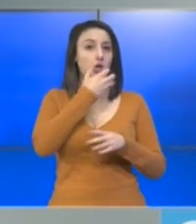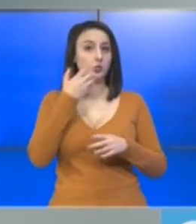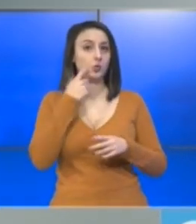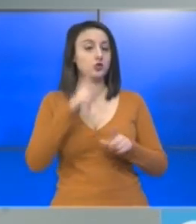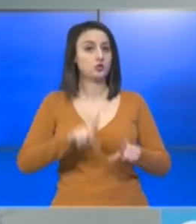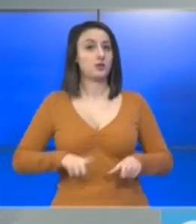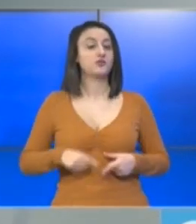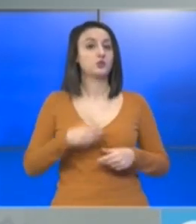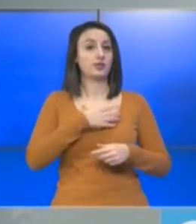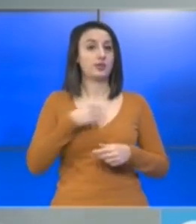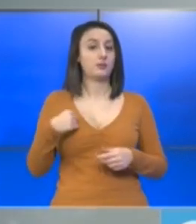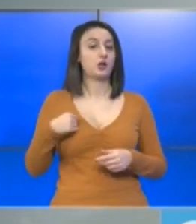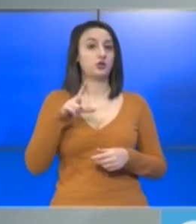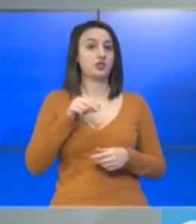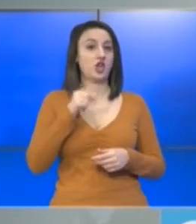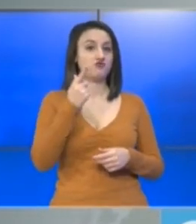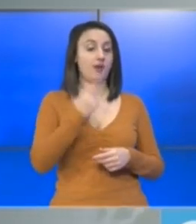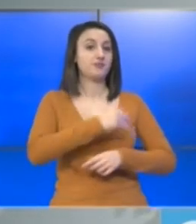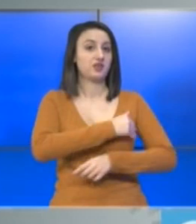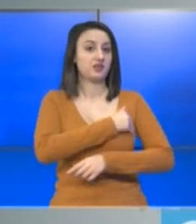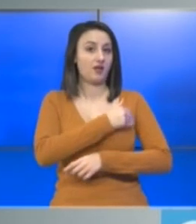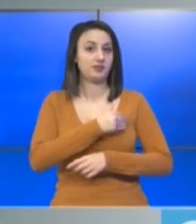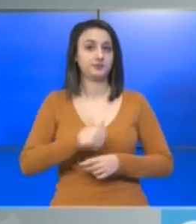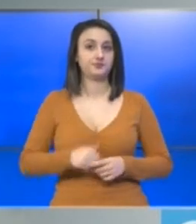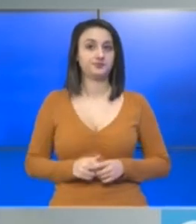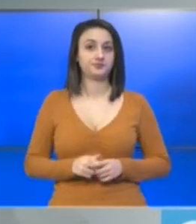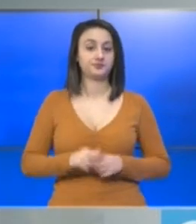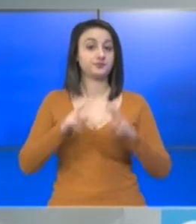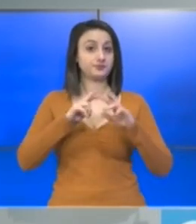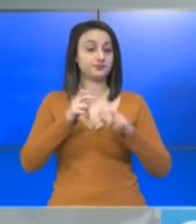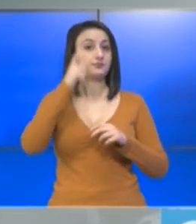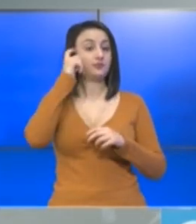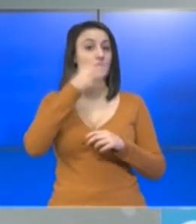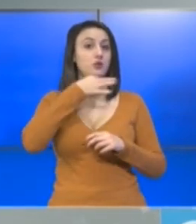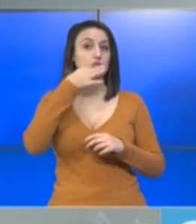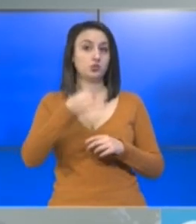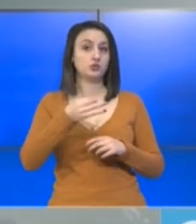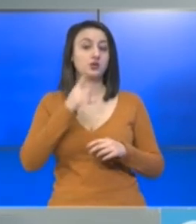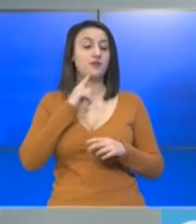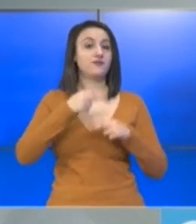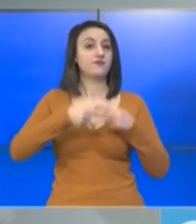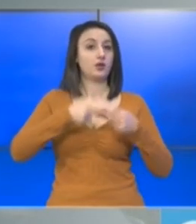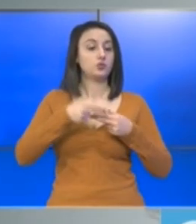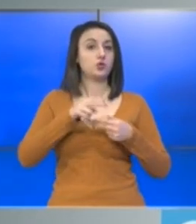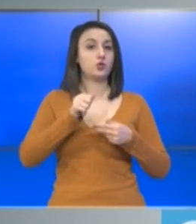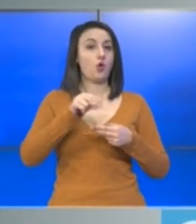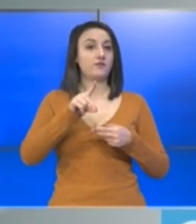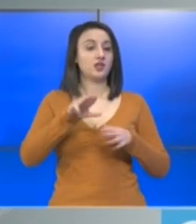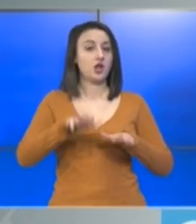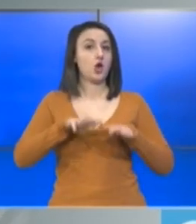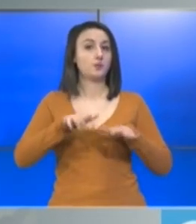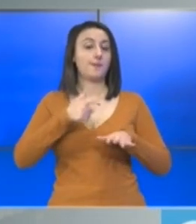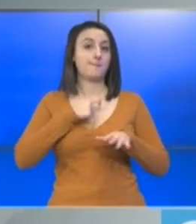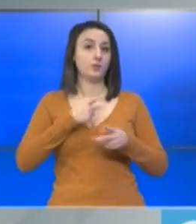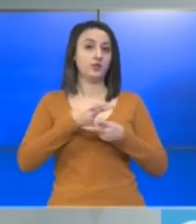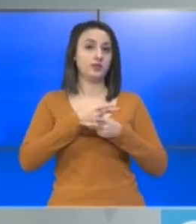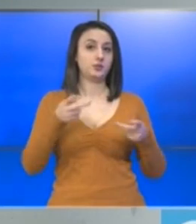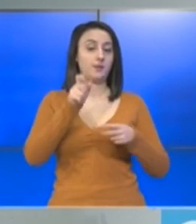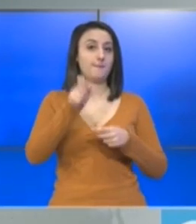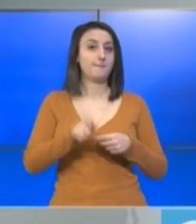chiar și la temperaturi de 37 de grade Celsius cercetătorii chinezi mai stabiliseră și că virusul kovet 19 poate fi